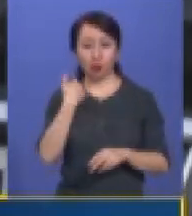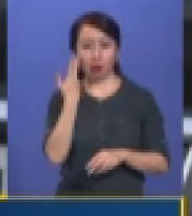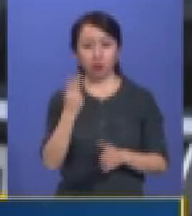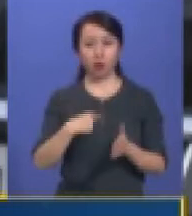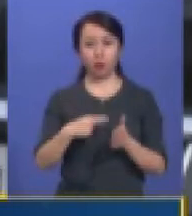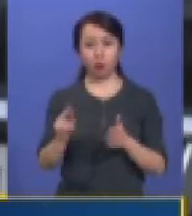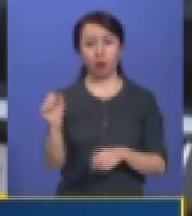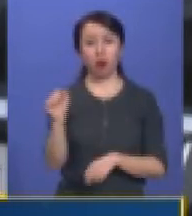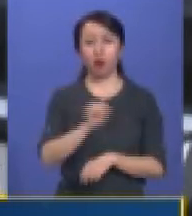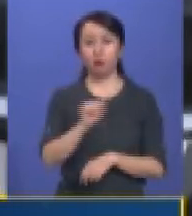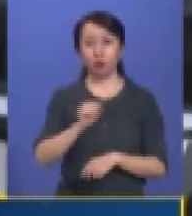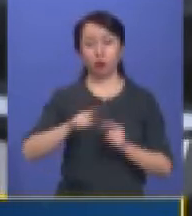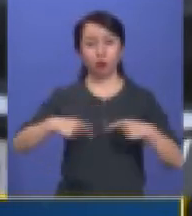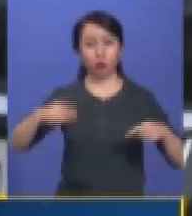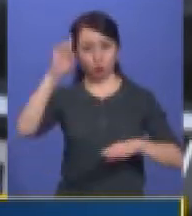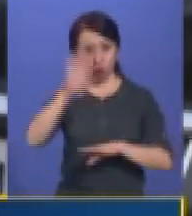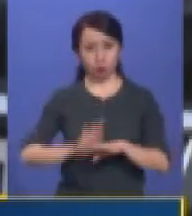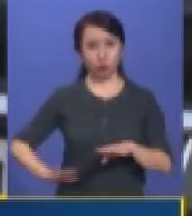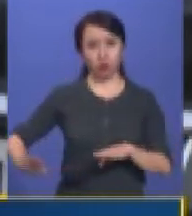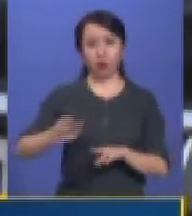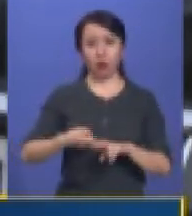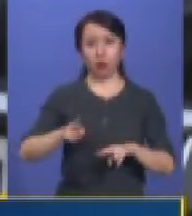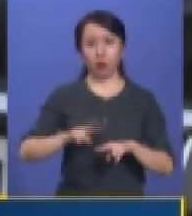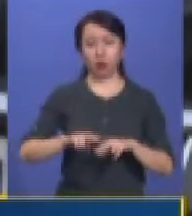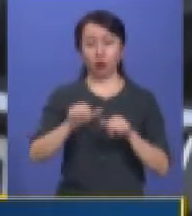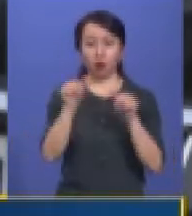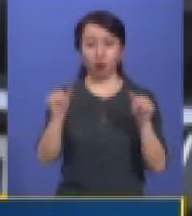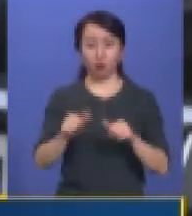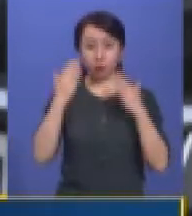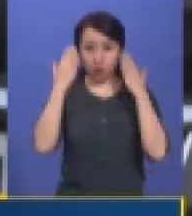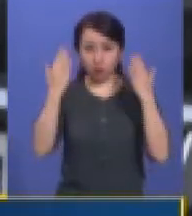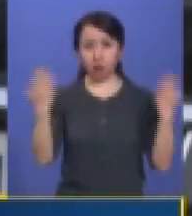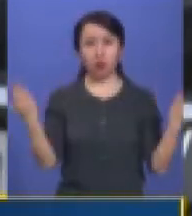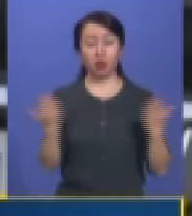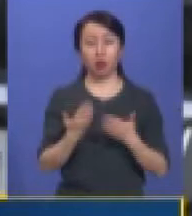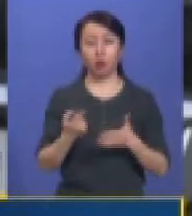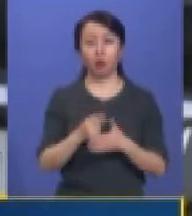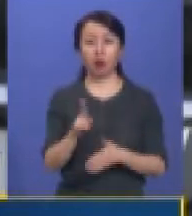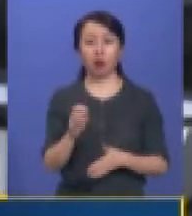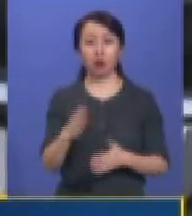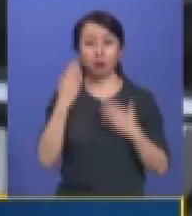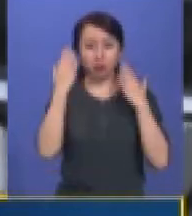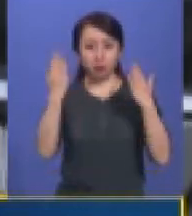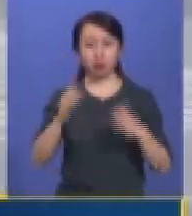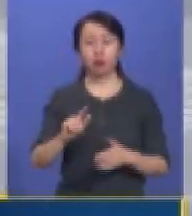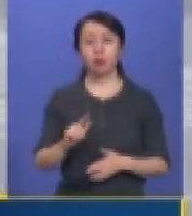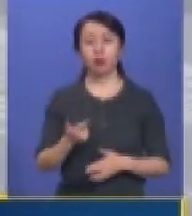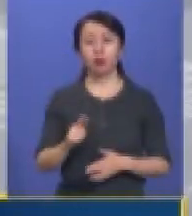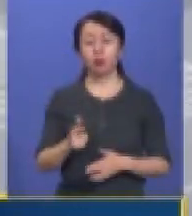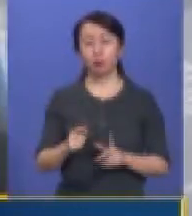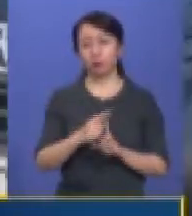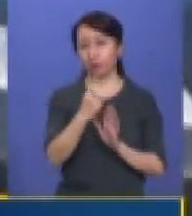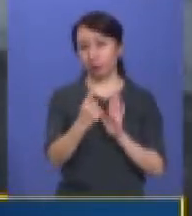приобретают автомобиль в другом государстве, который оформлен неизвестно на кого, неизвестно как, неизвестно почему.